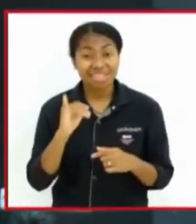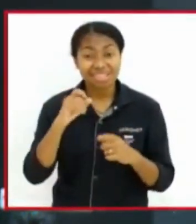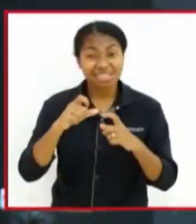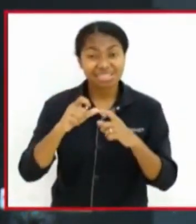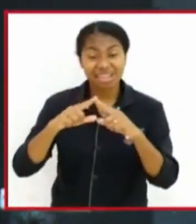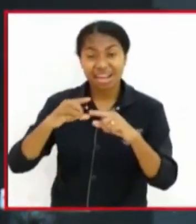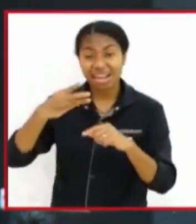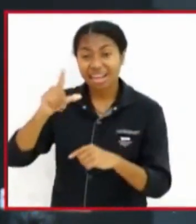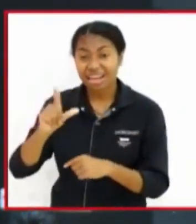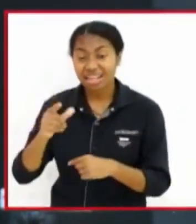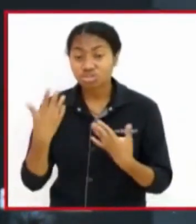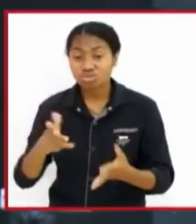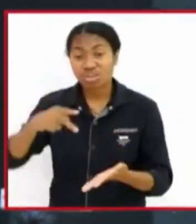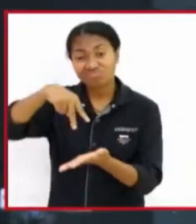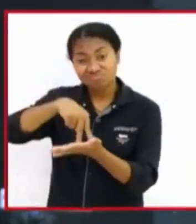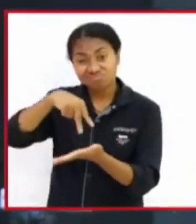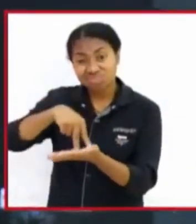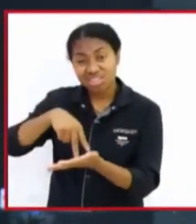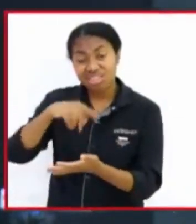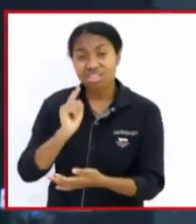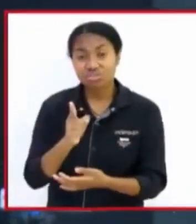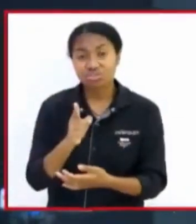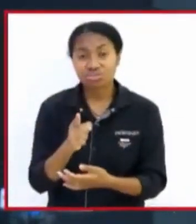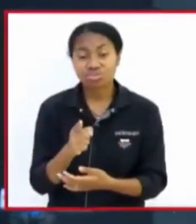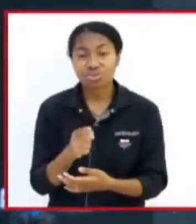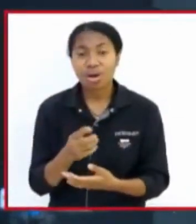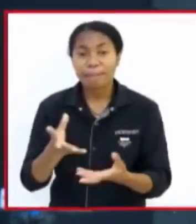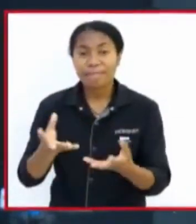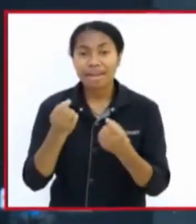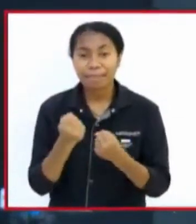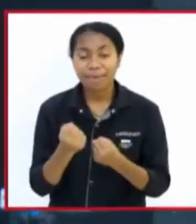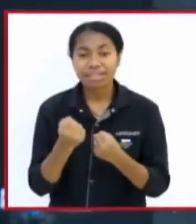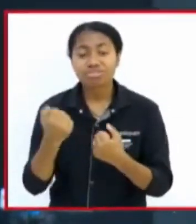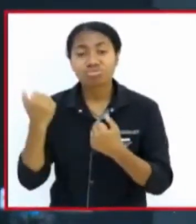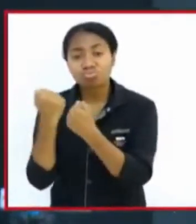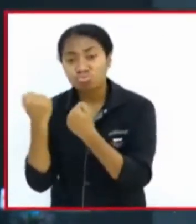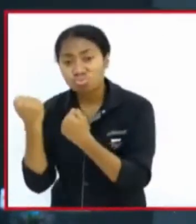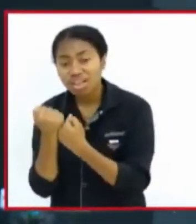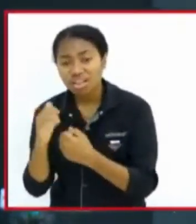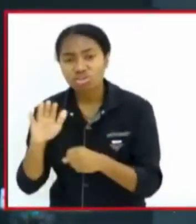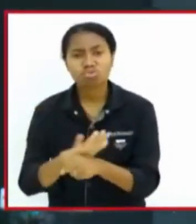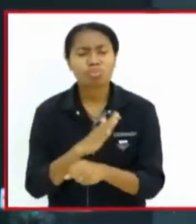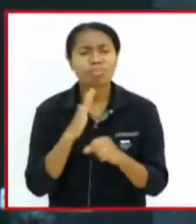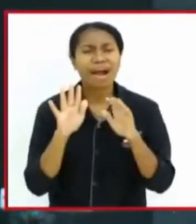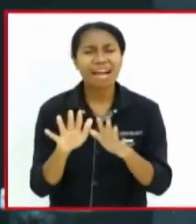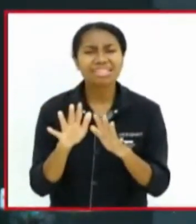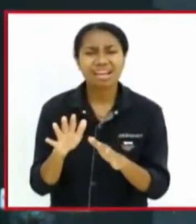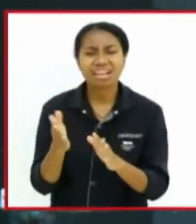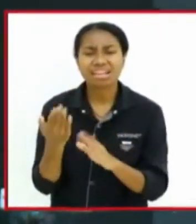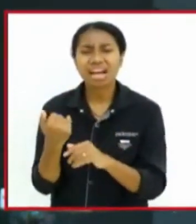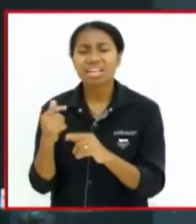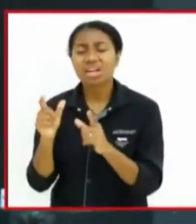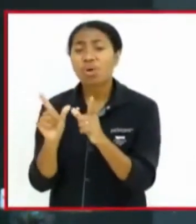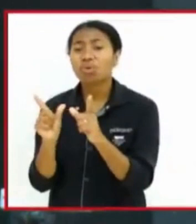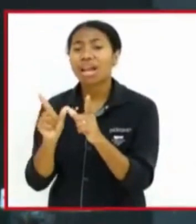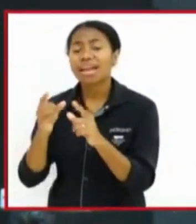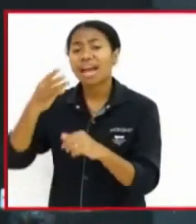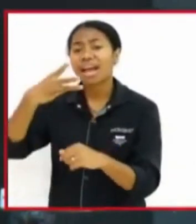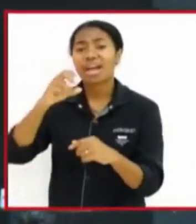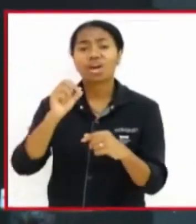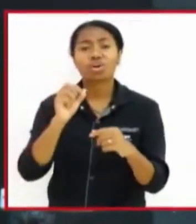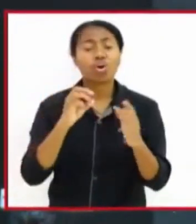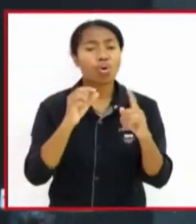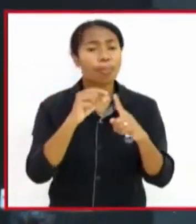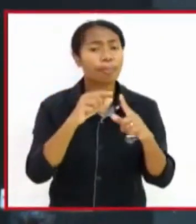sudah berdiri itu ternyata mendapatkan dukungan cukup banyak dari wilayah Eropa